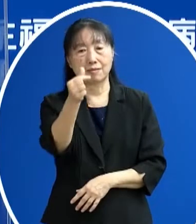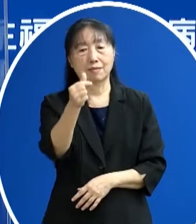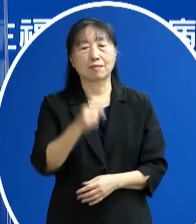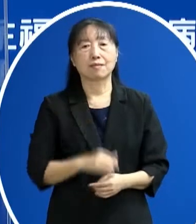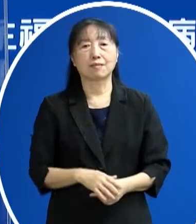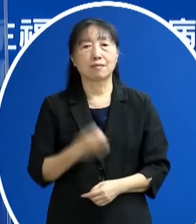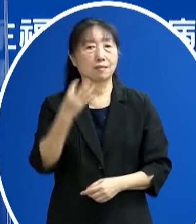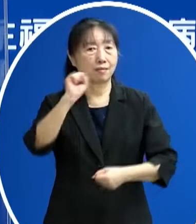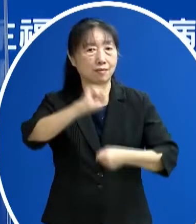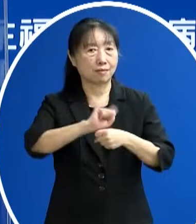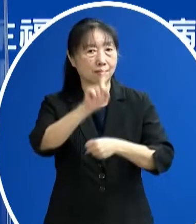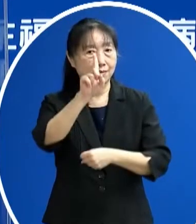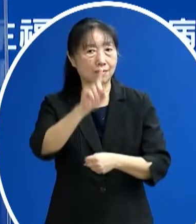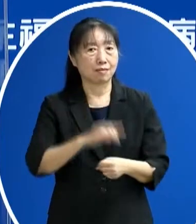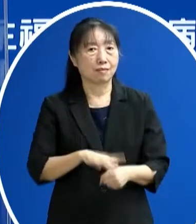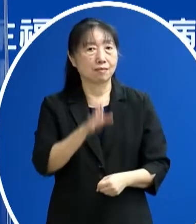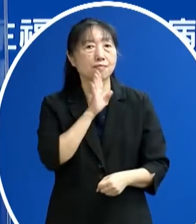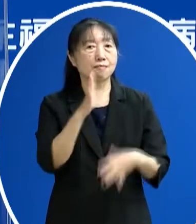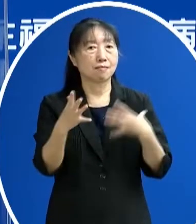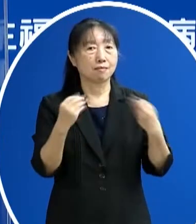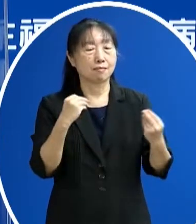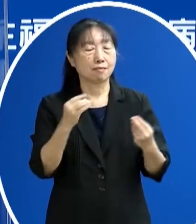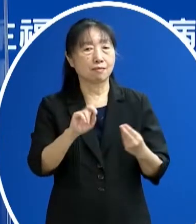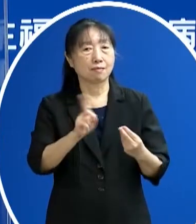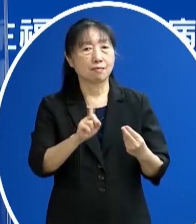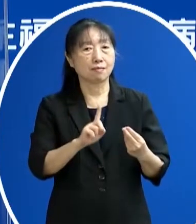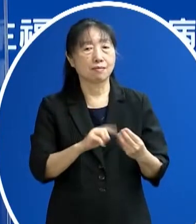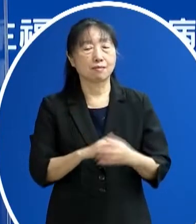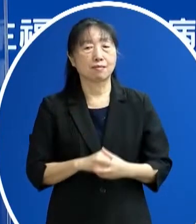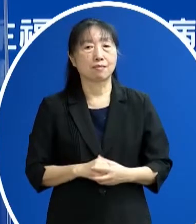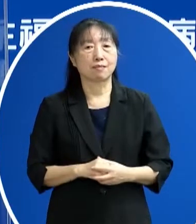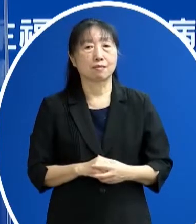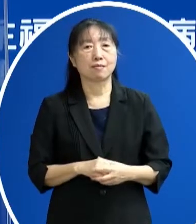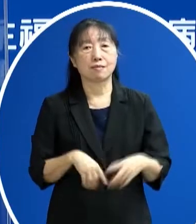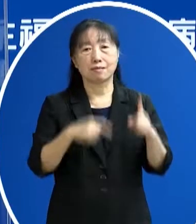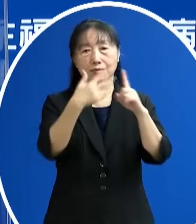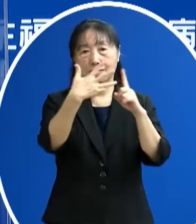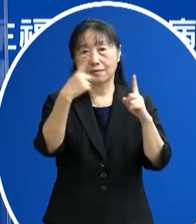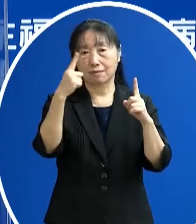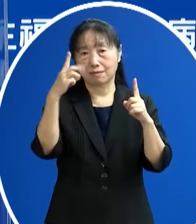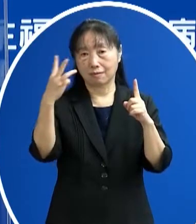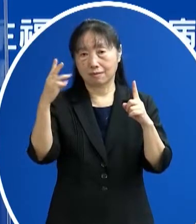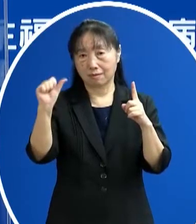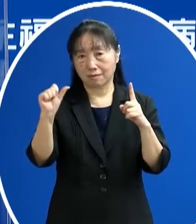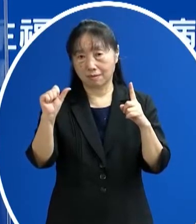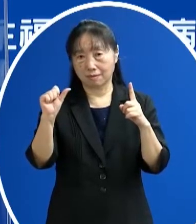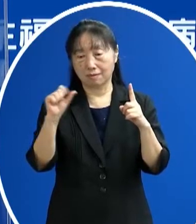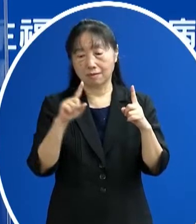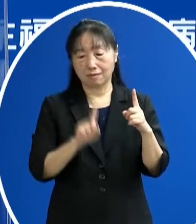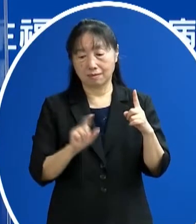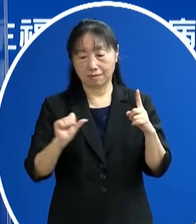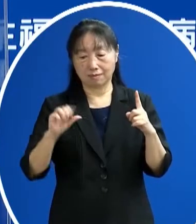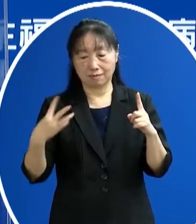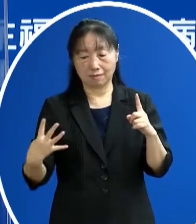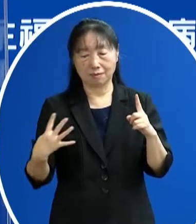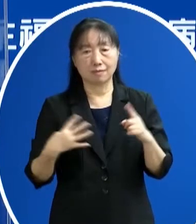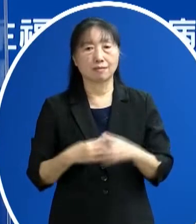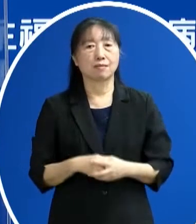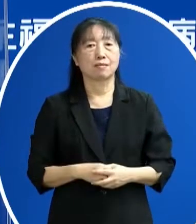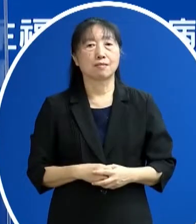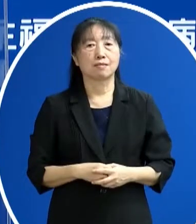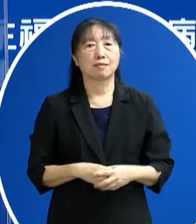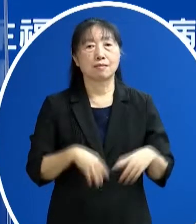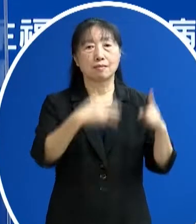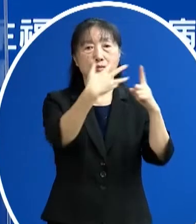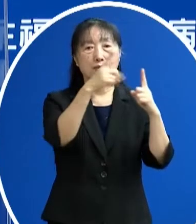的一条哈，现在目前还不清楚哈的一条线哈，就18135、18154。好，